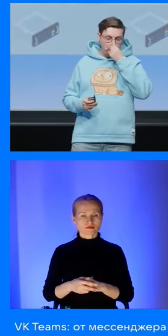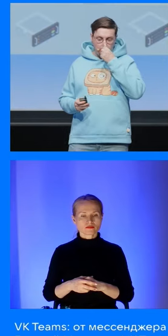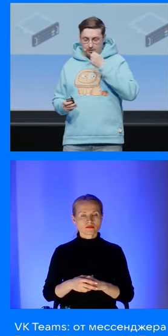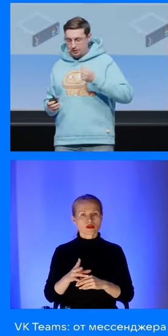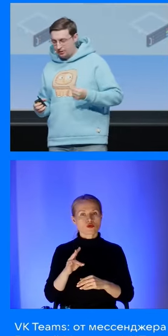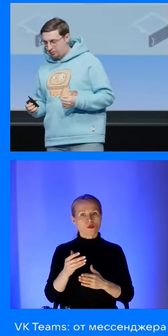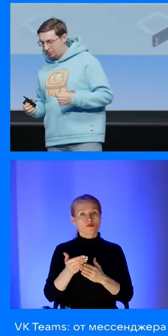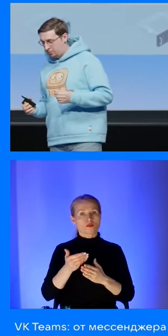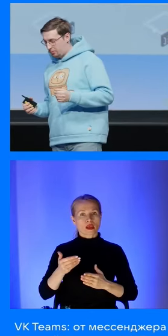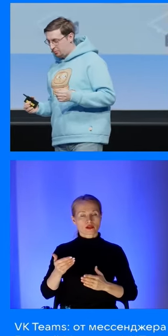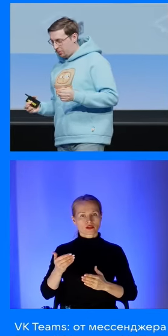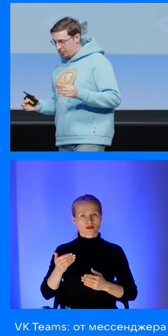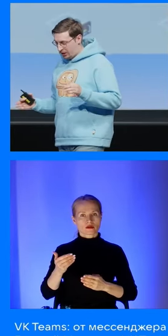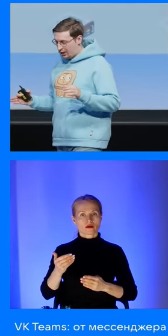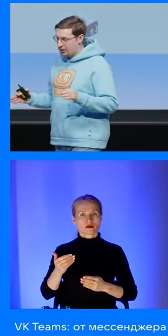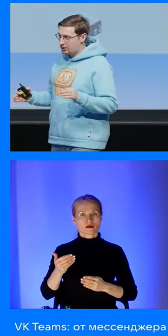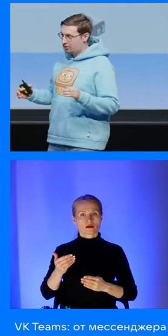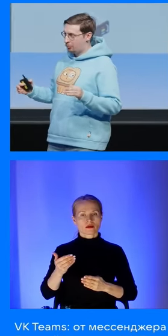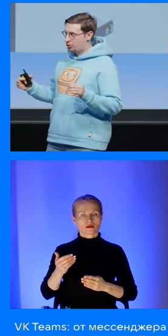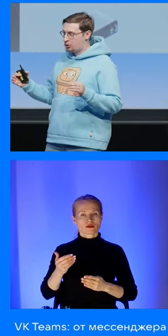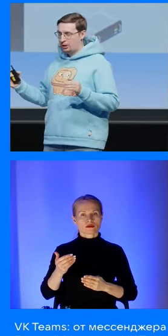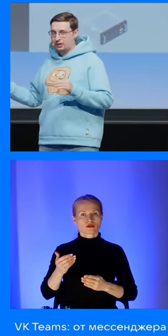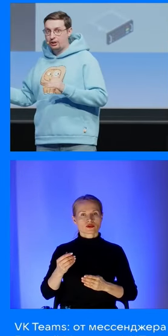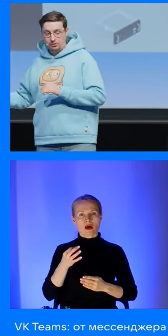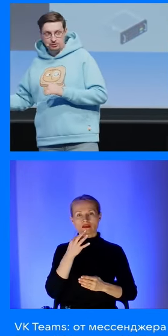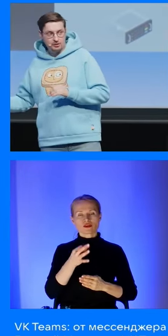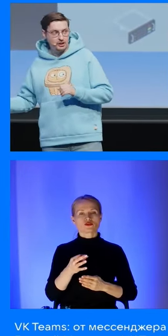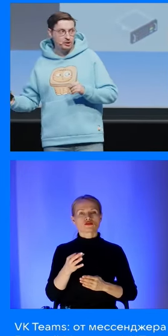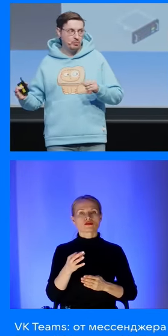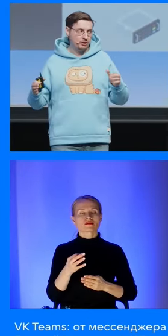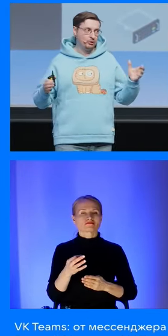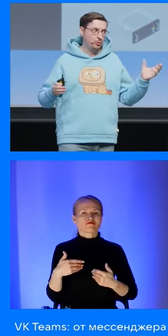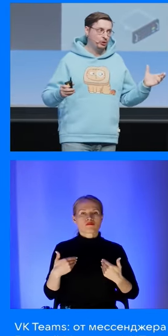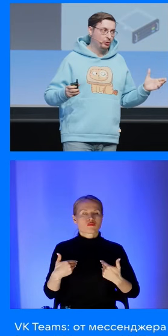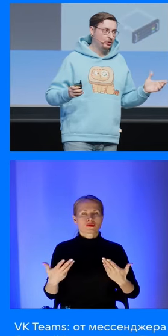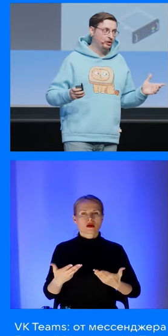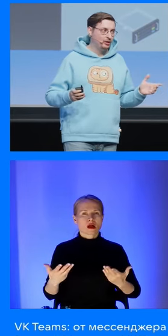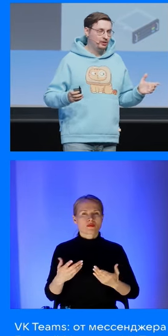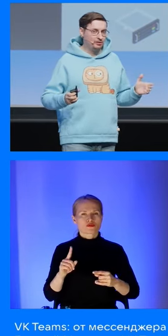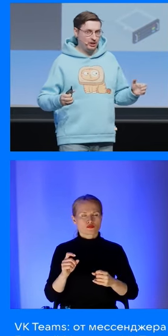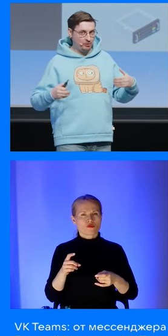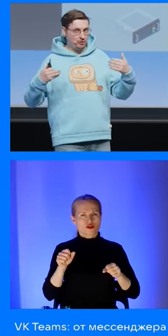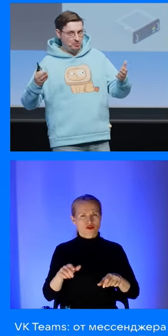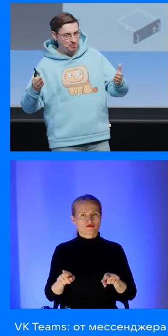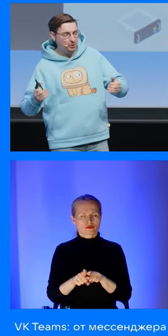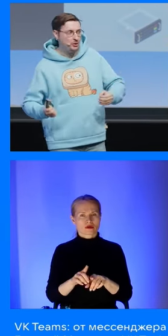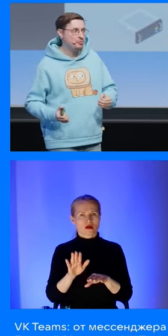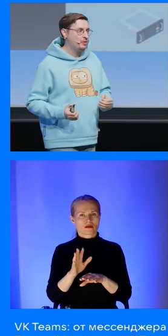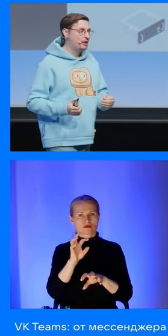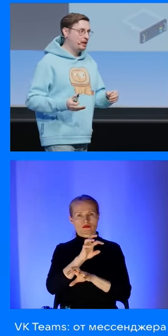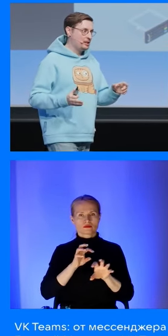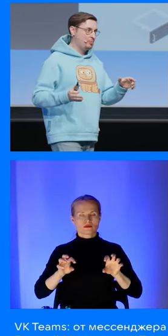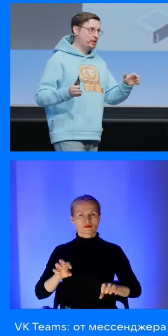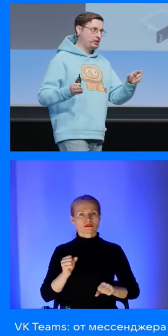Прежде чем постараюсь ответить, что нам это дало и зачем вообще вот такой подход, я оставлю это вам